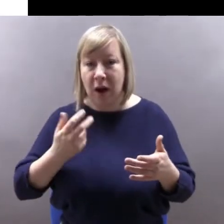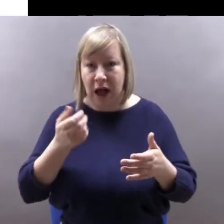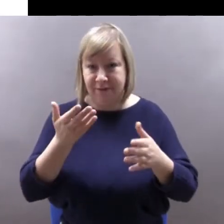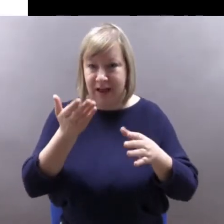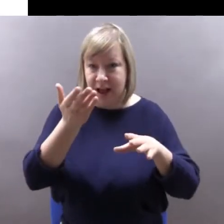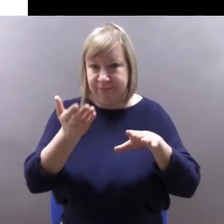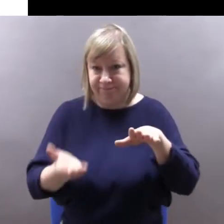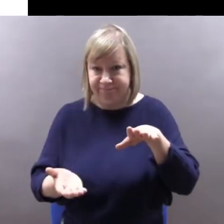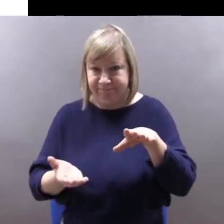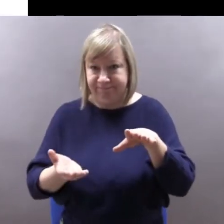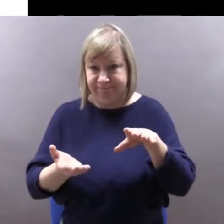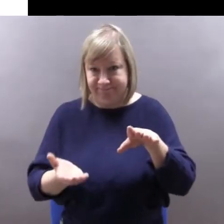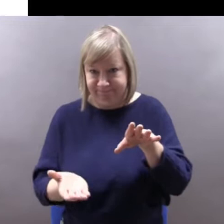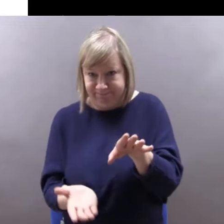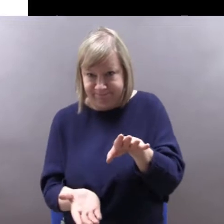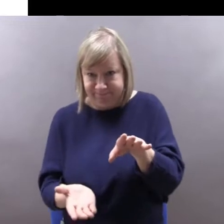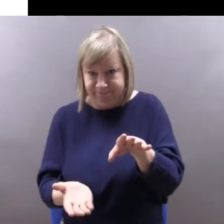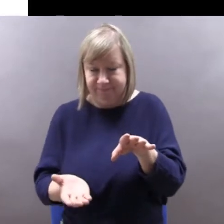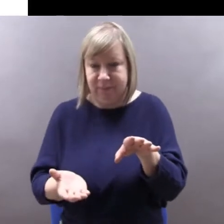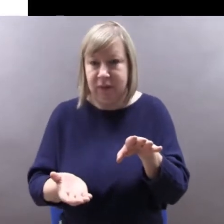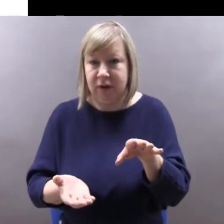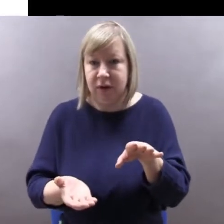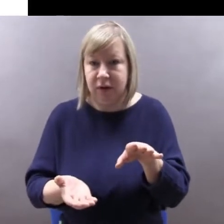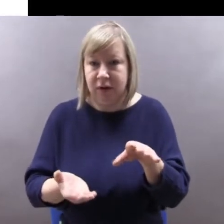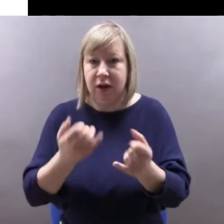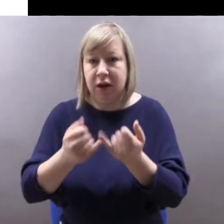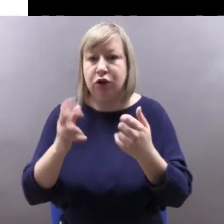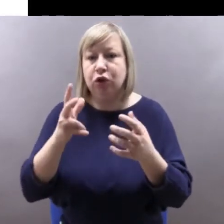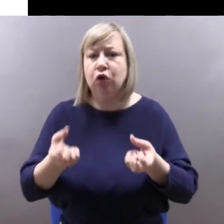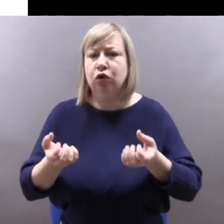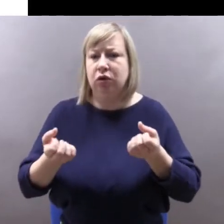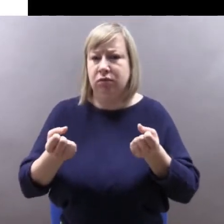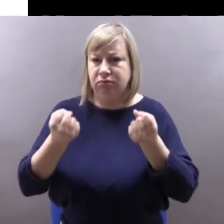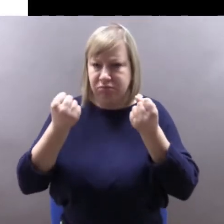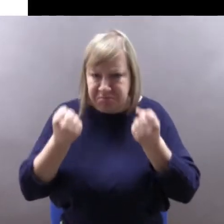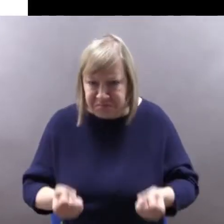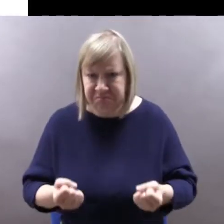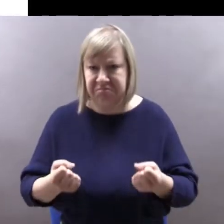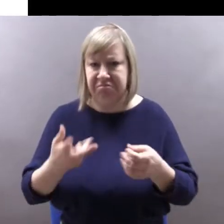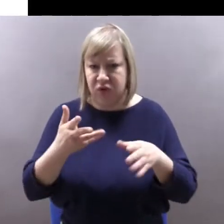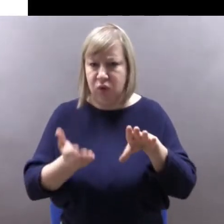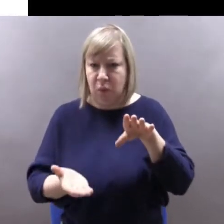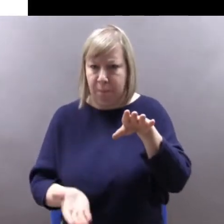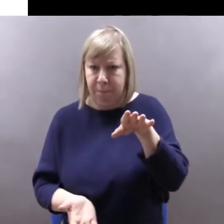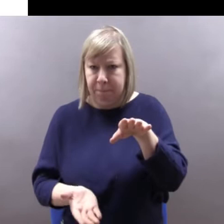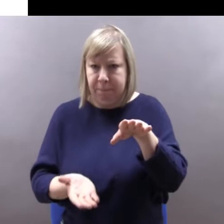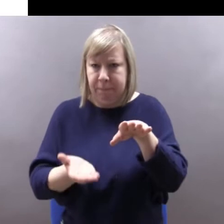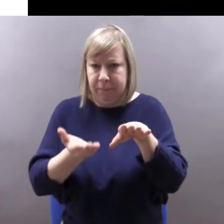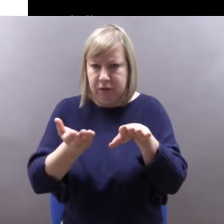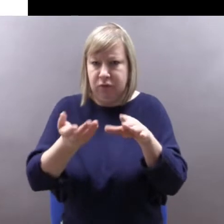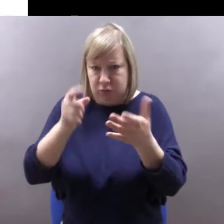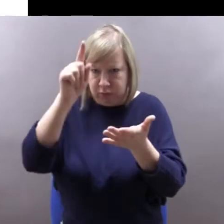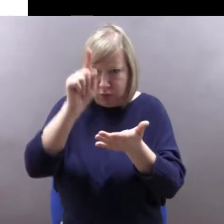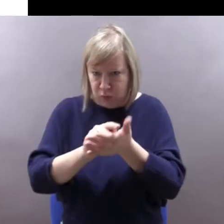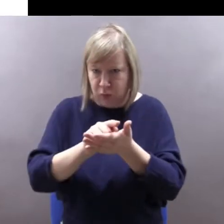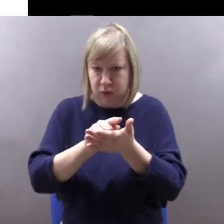wózku. Ta rampa jest w stanie udźwignąć 300 kg, także myślę, że nawet przy tych najcięższych